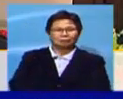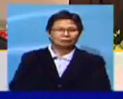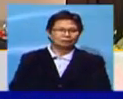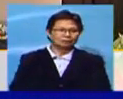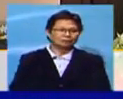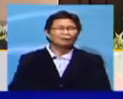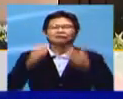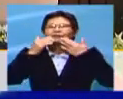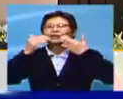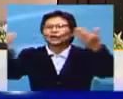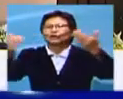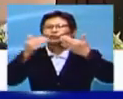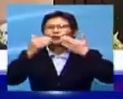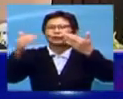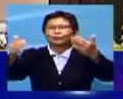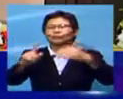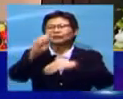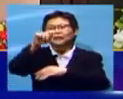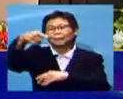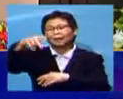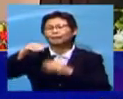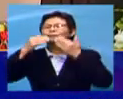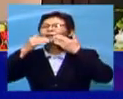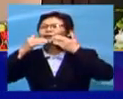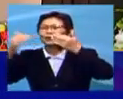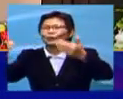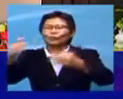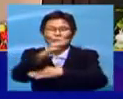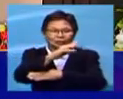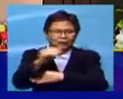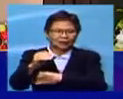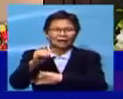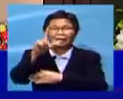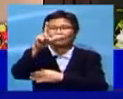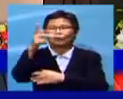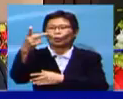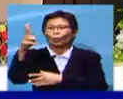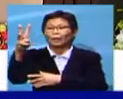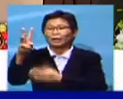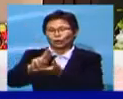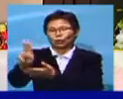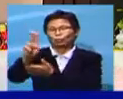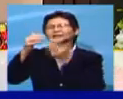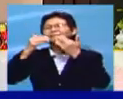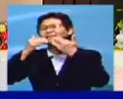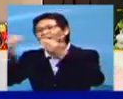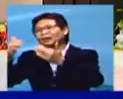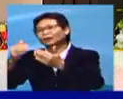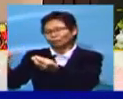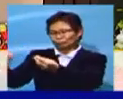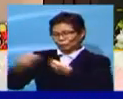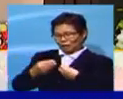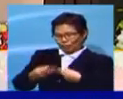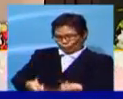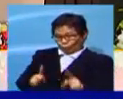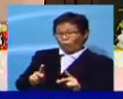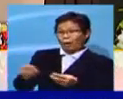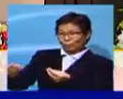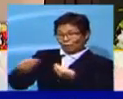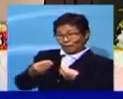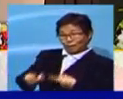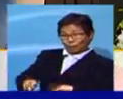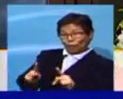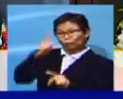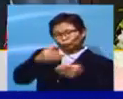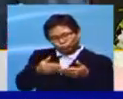kasih kepada timbalan Perdana Menteri dan linkeng universi untuk memberikan peluang saya untuk